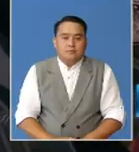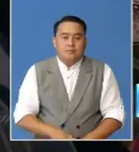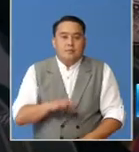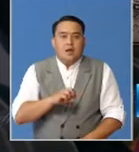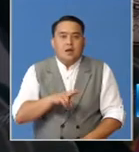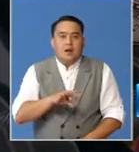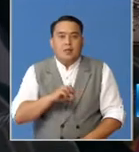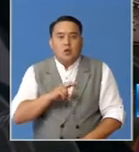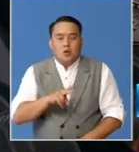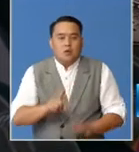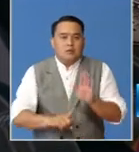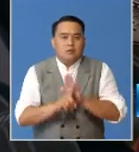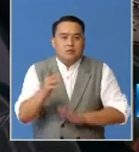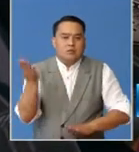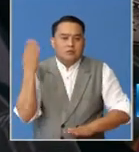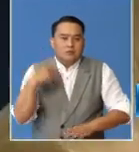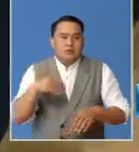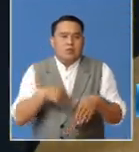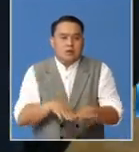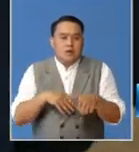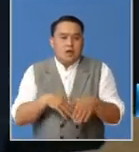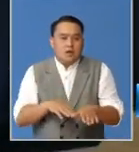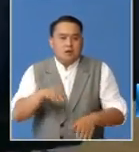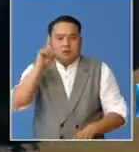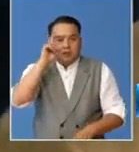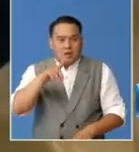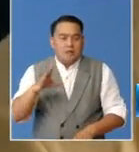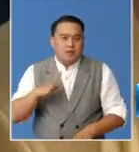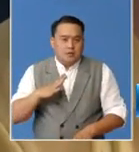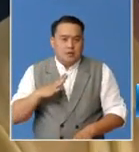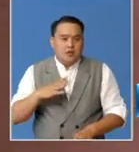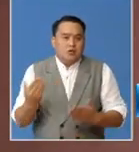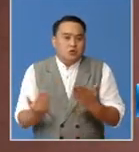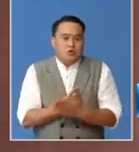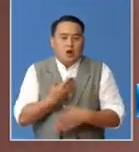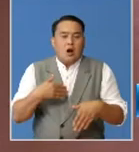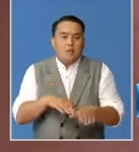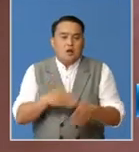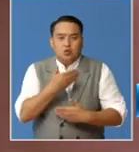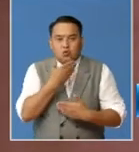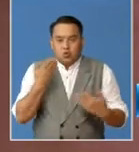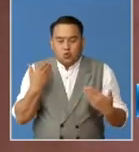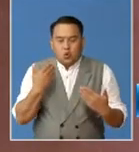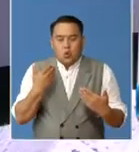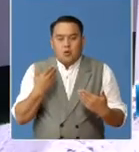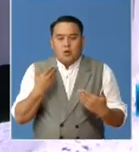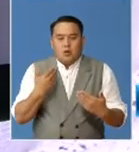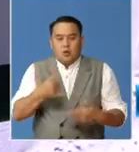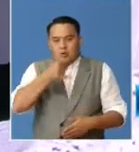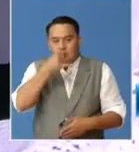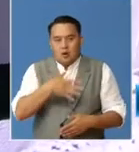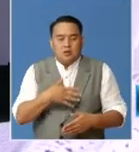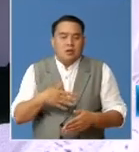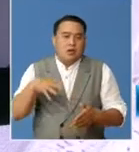Мейрамгүл Тоқтасының әубастан ине сабақтап кесте тігуге икемі бар еді, бірақ жаңа үлгідегі тігін машинасы жоқтықтан бұл іске ден қоя алмай